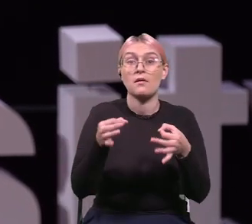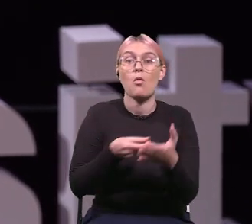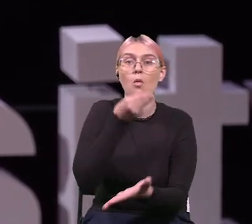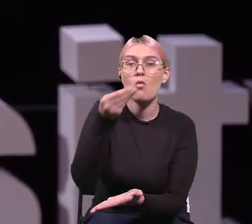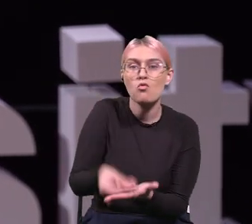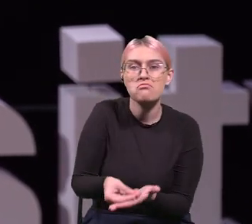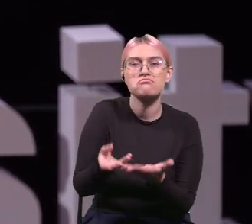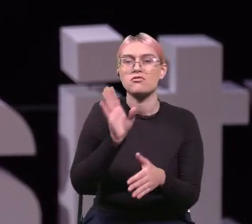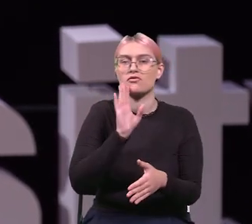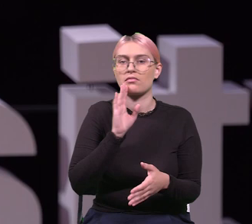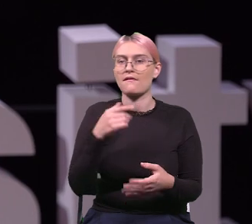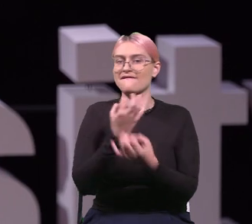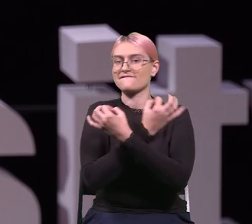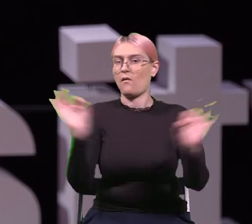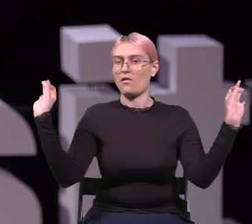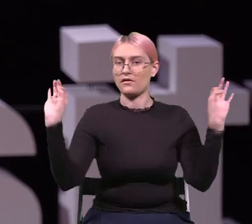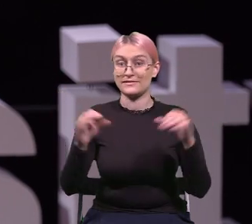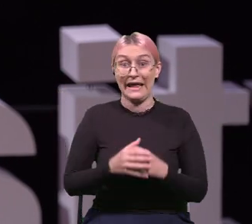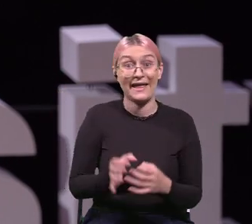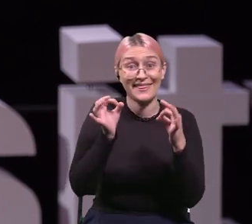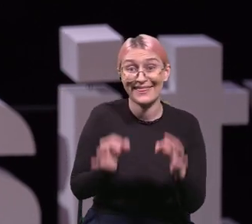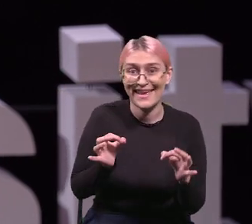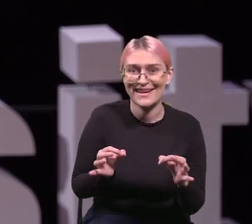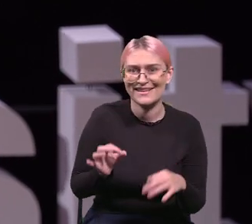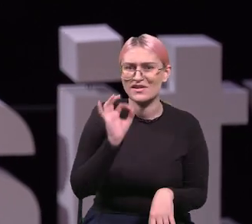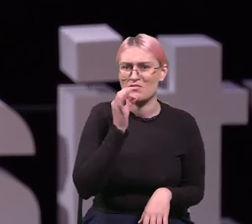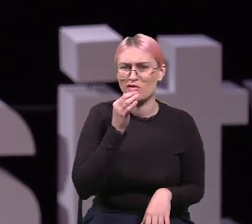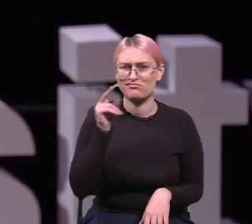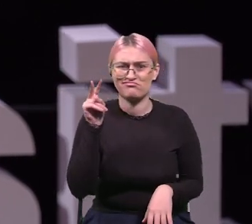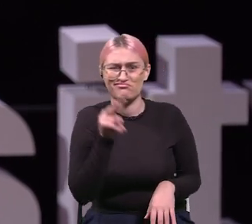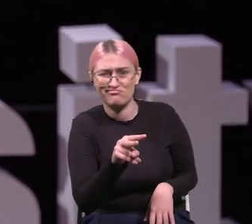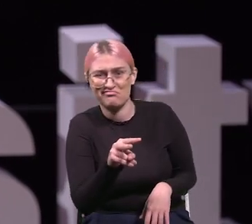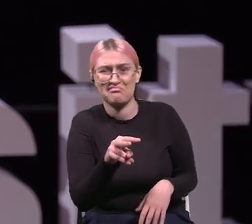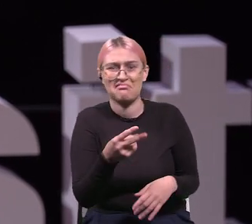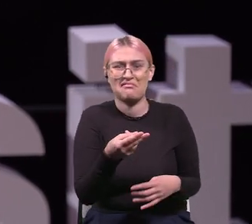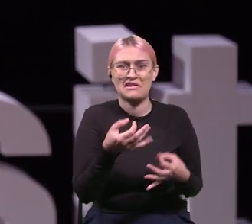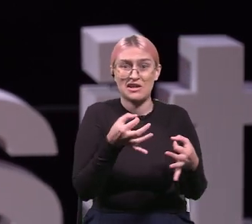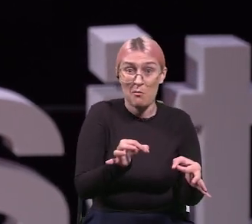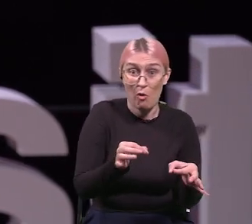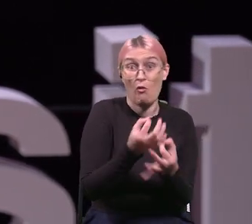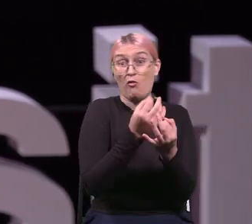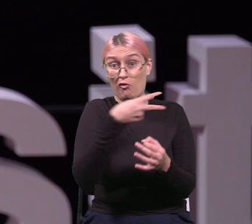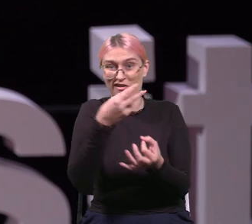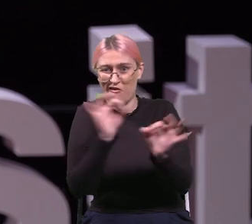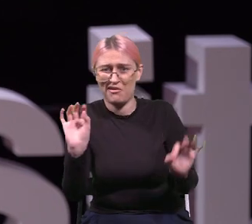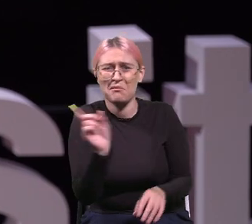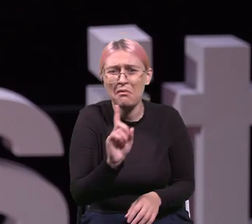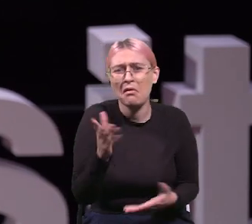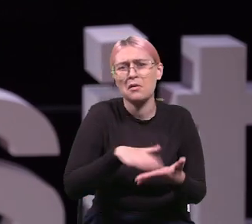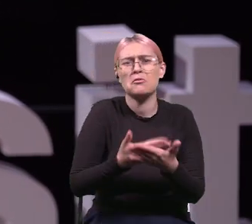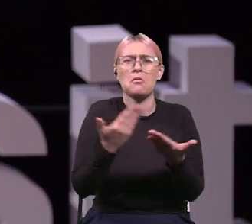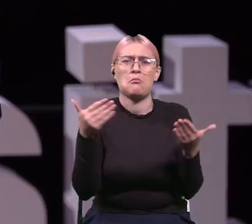minuty, godziny. Jeśli chcą poczuć się tak jak u siebie w samochodzie, że on jest ich, mogą wynająć samochód na rok czy dwa